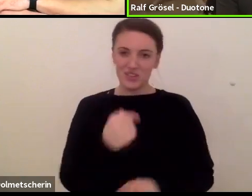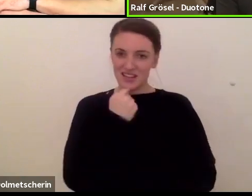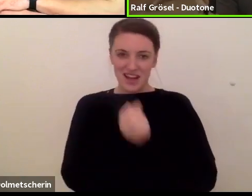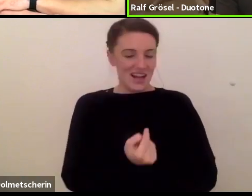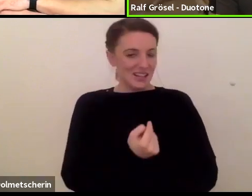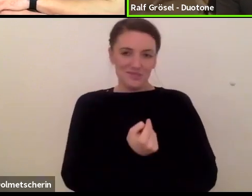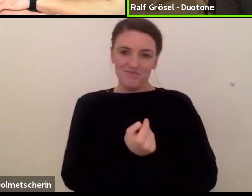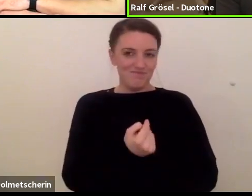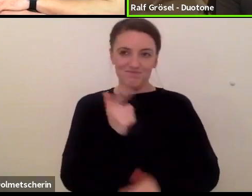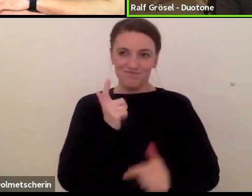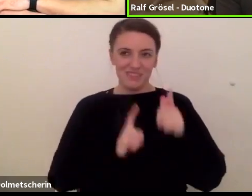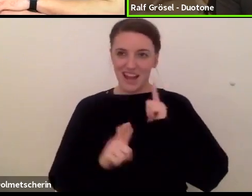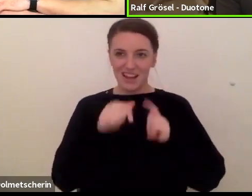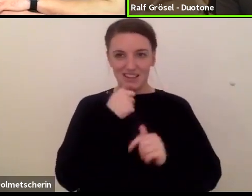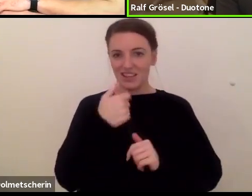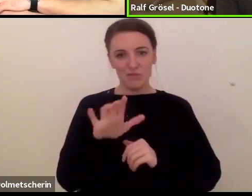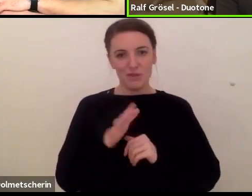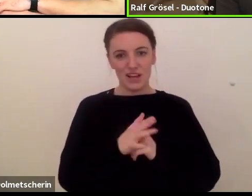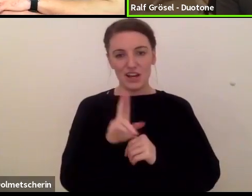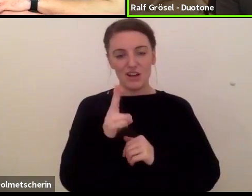es leider nicht mehr so, weil man halt einfach doch